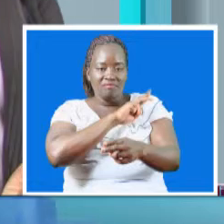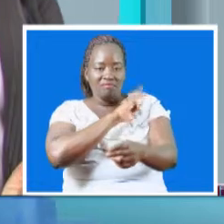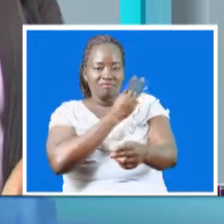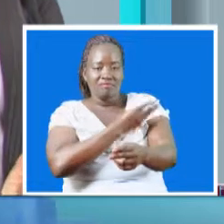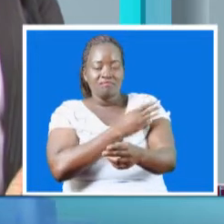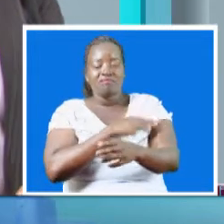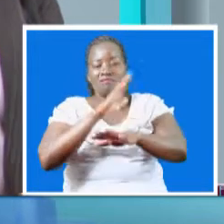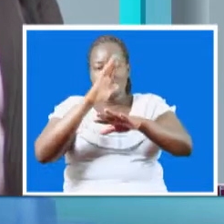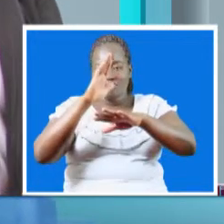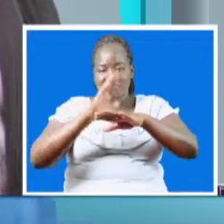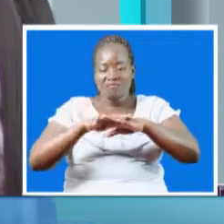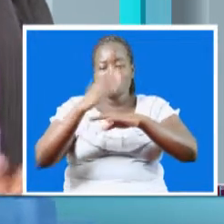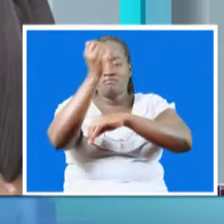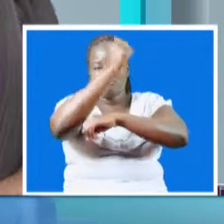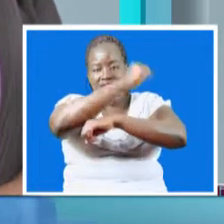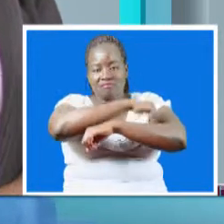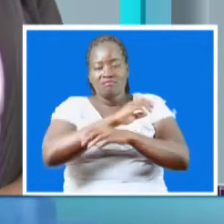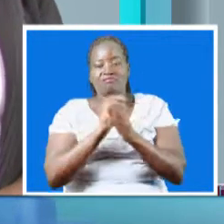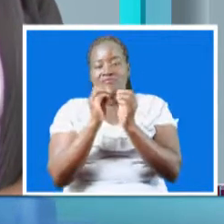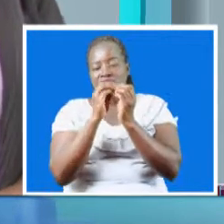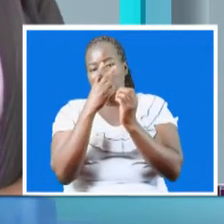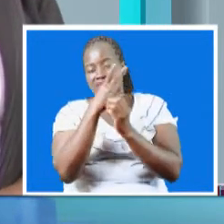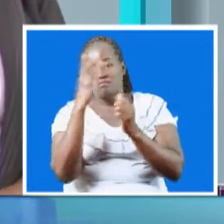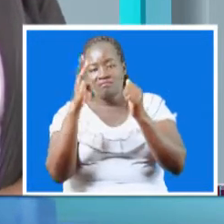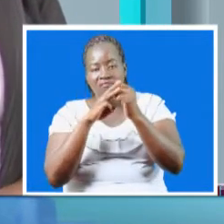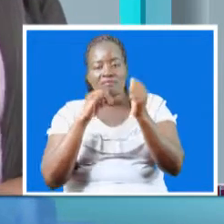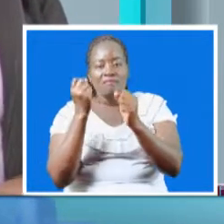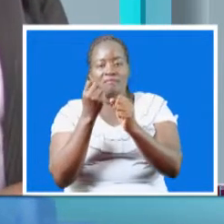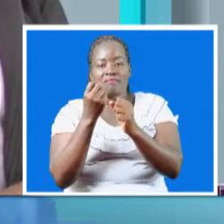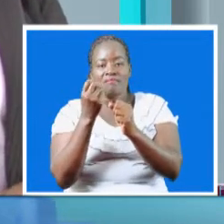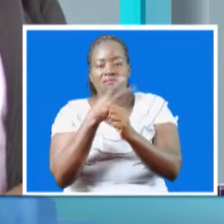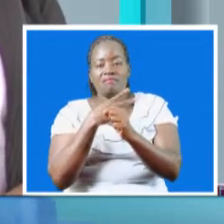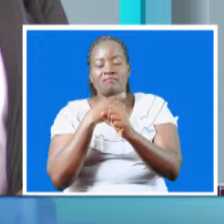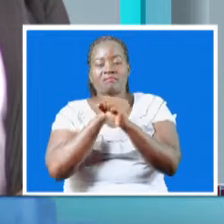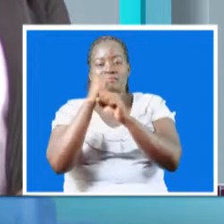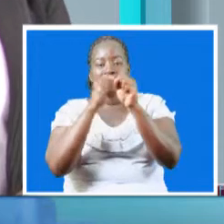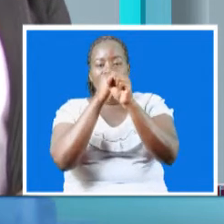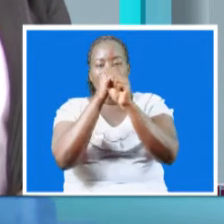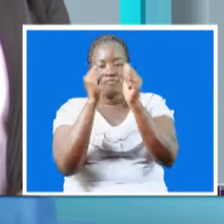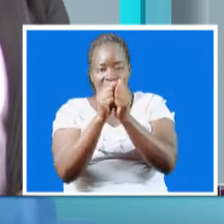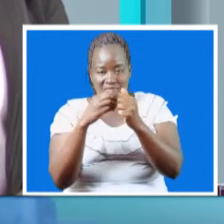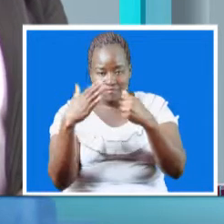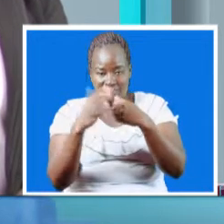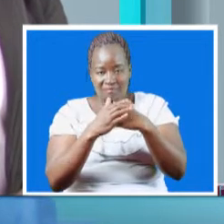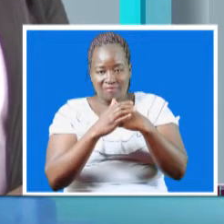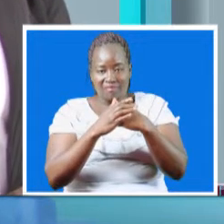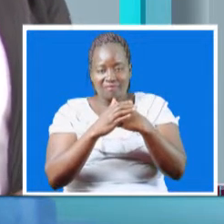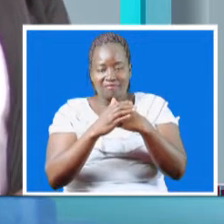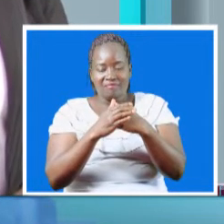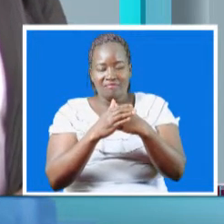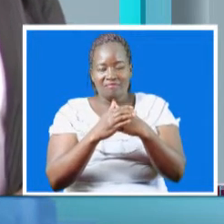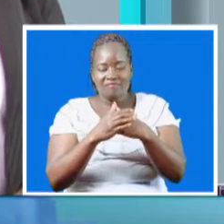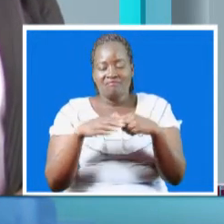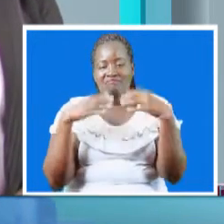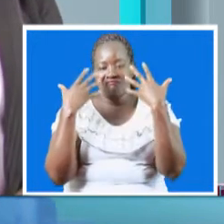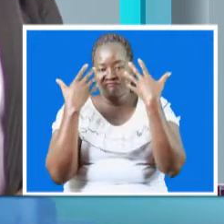Geto WANJIRU wa MWAURA na ni mudhenyo oge mwega wa tariki mirongo iri na inyanya mweri nwa keri mwaka. Ni WANJIRU na ikomi na keda